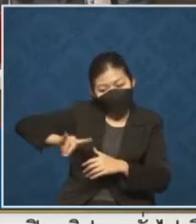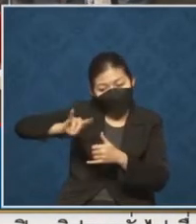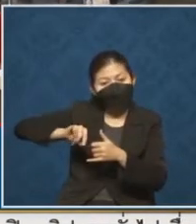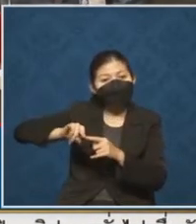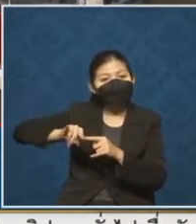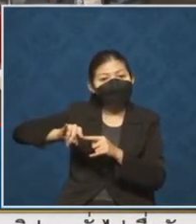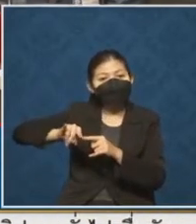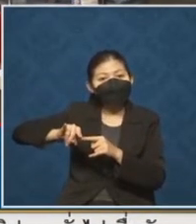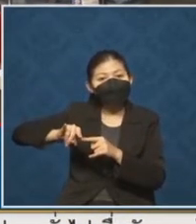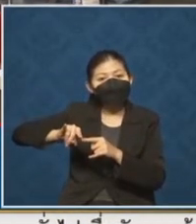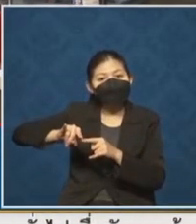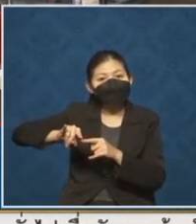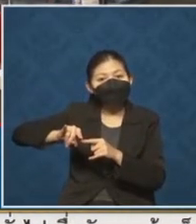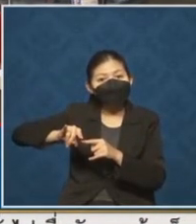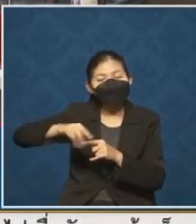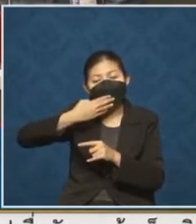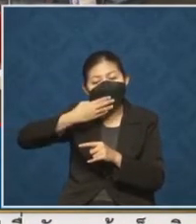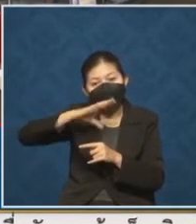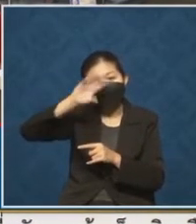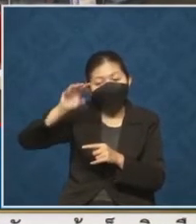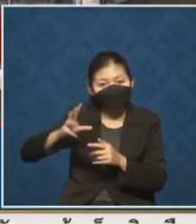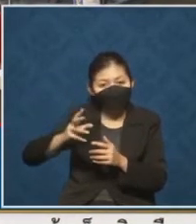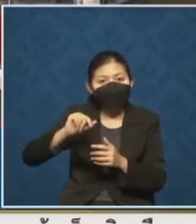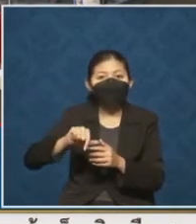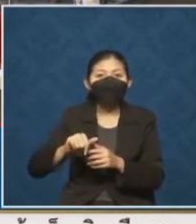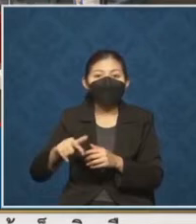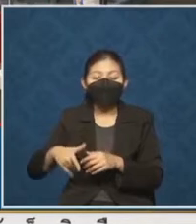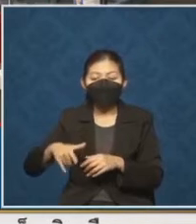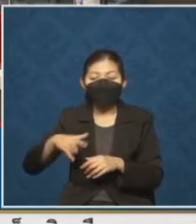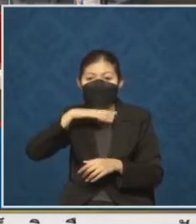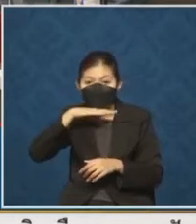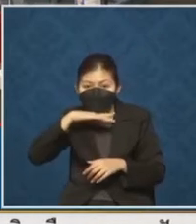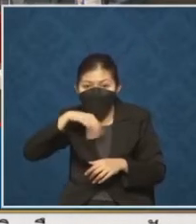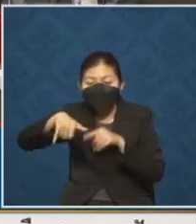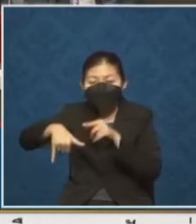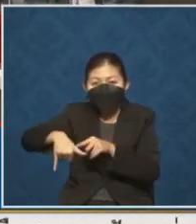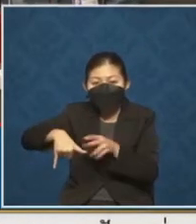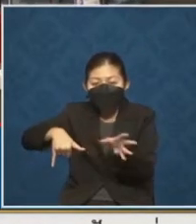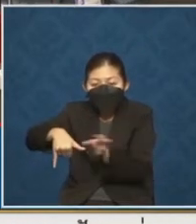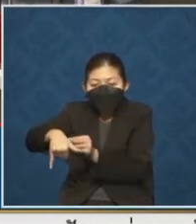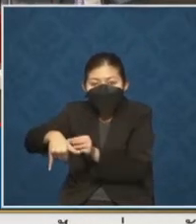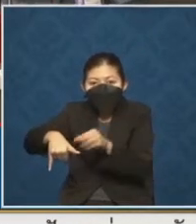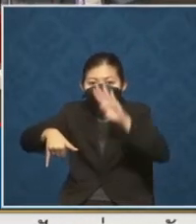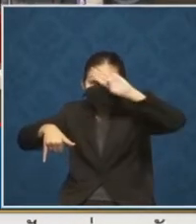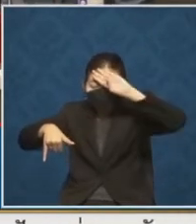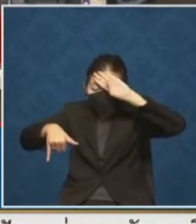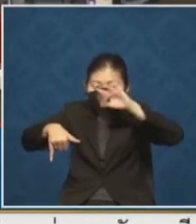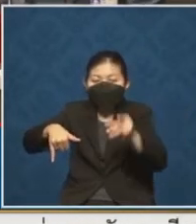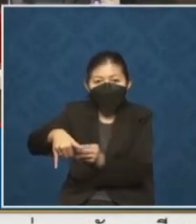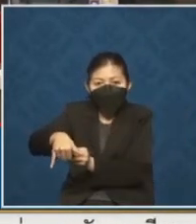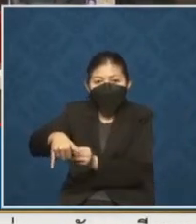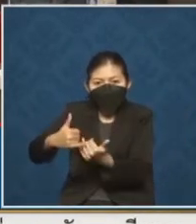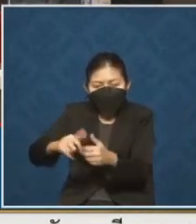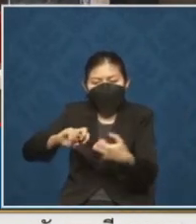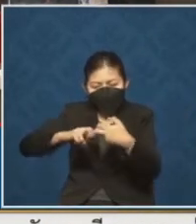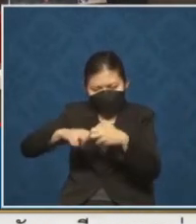ของความทุกข์ยากความเดือดร้อนของพี่น้องเกษตรกรเรื่องโรคระบาดโควิชมี